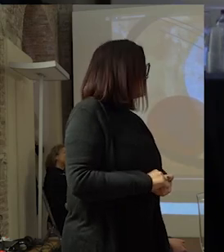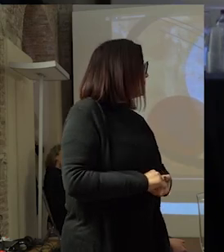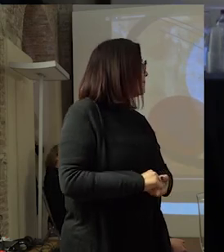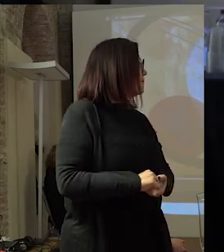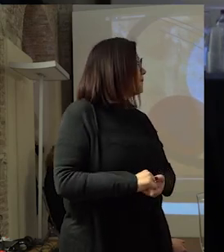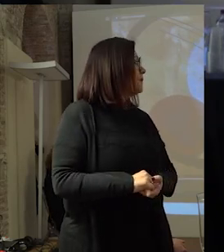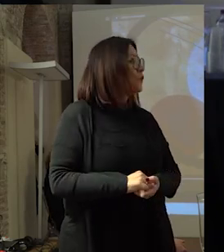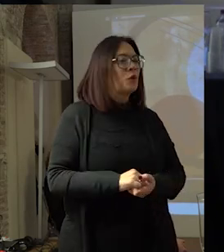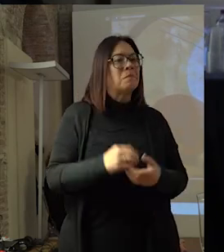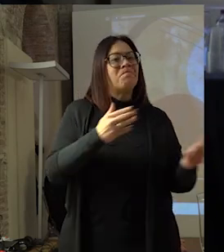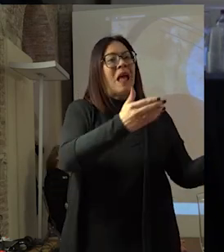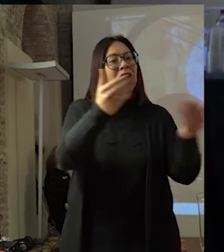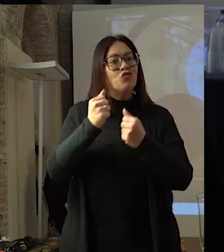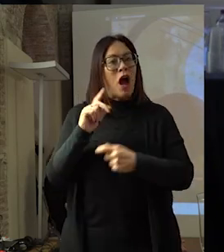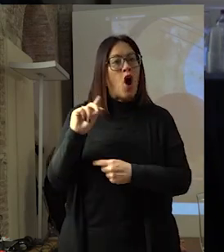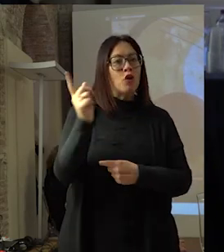Salve a tutti,